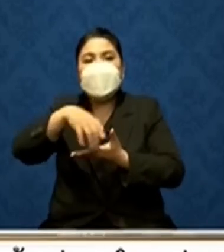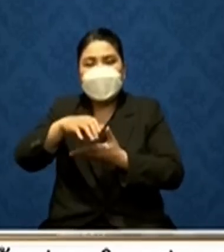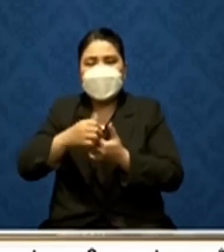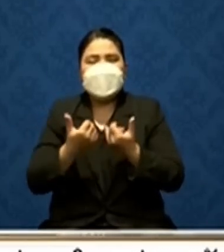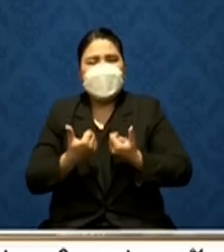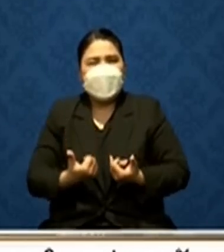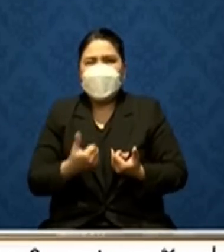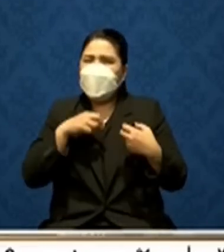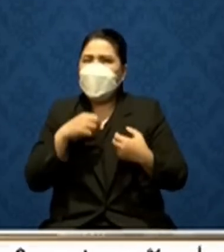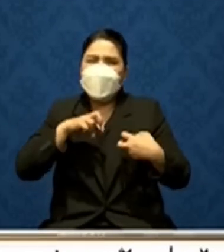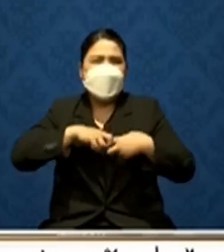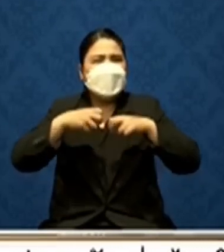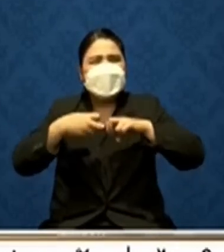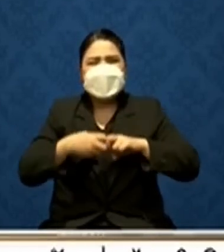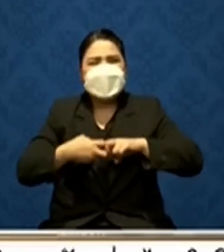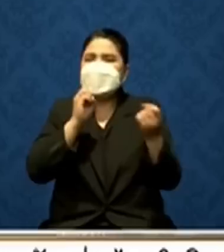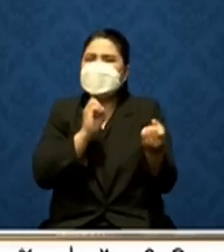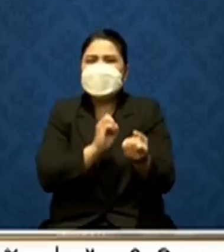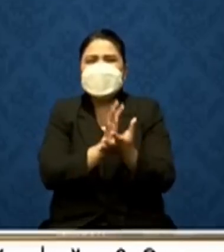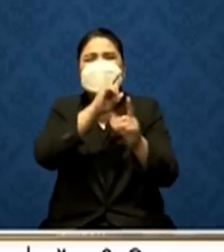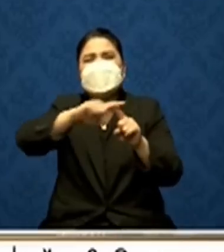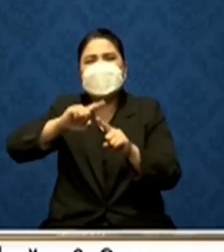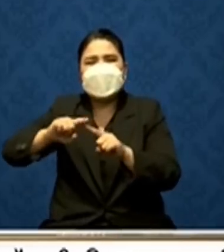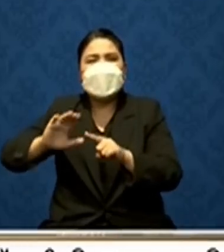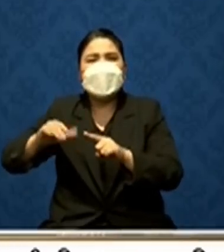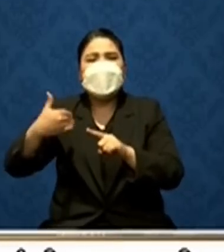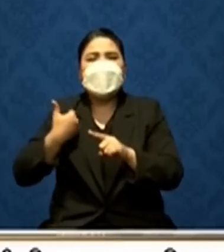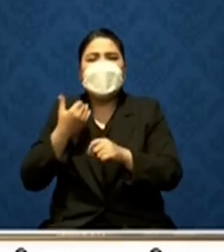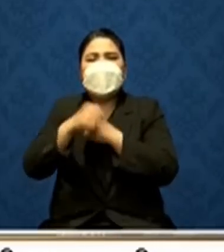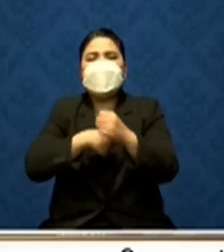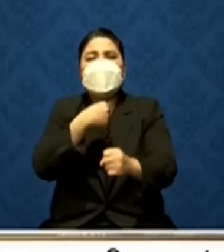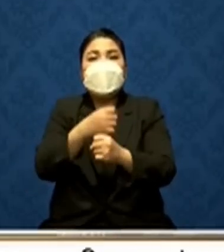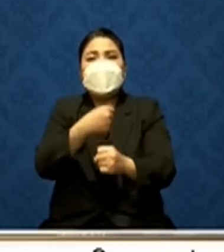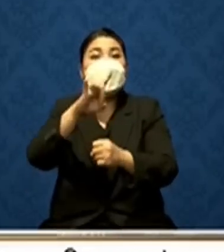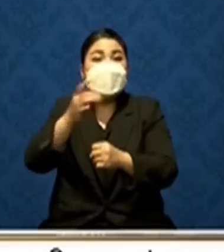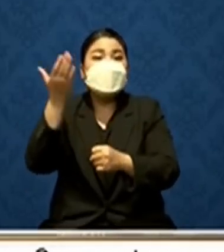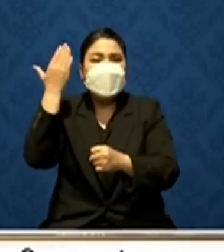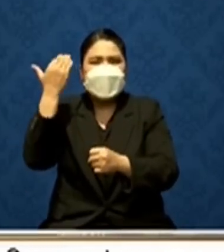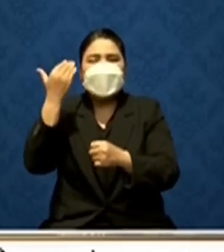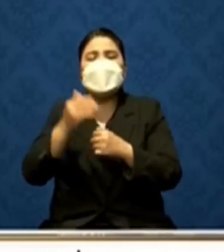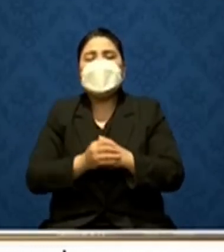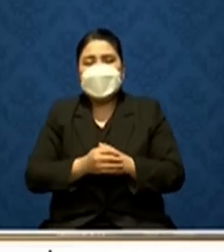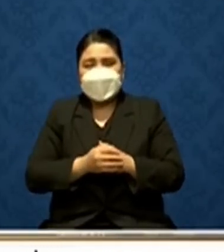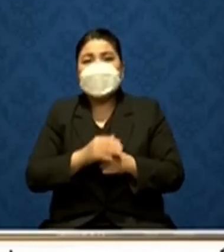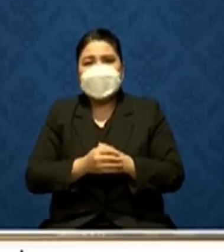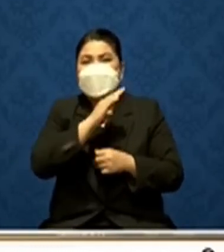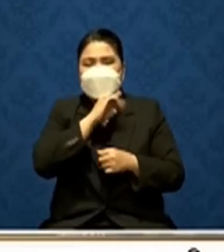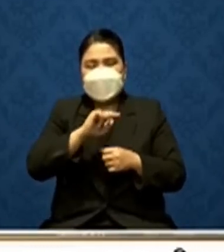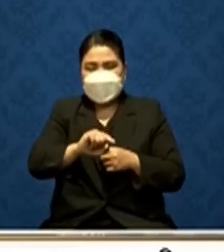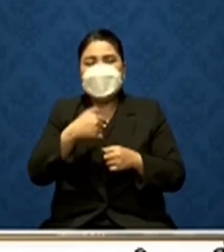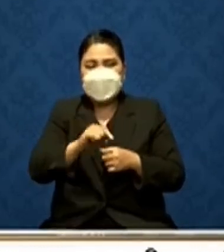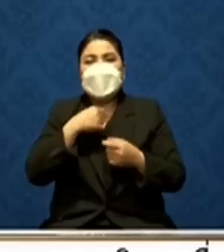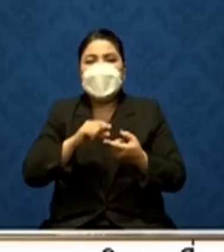ข้อความที่หายความเร็วที่ 8ปีที่ผ่านมาเมื่อมีมติมหาชนจะทำให้เพื่อนสมาชิก